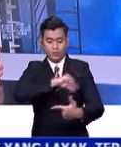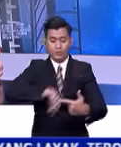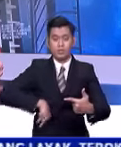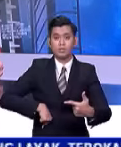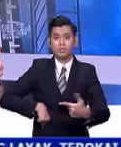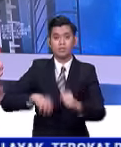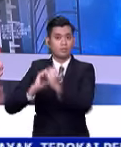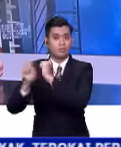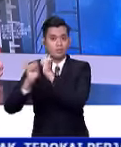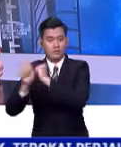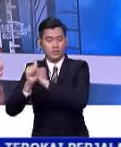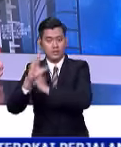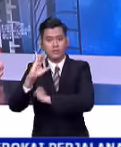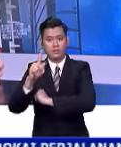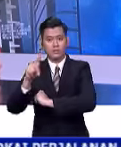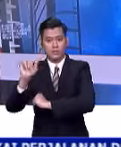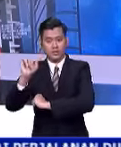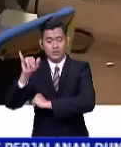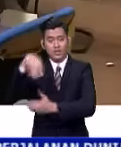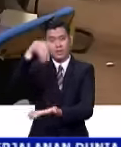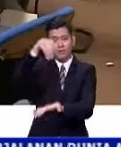di Kota Baru.